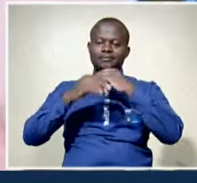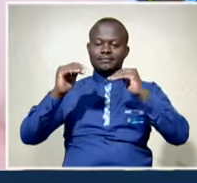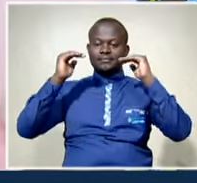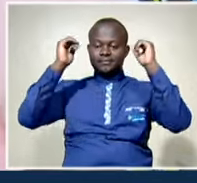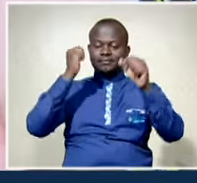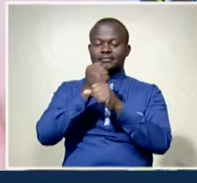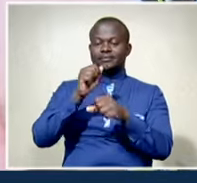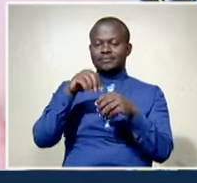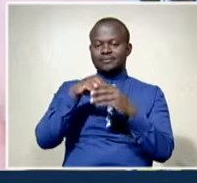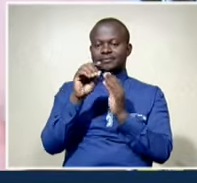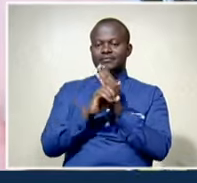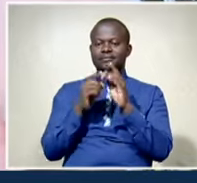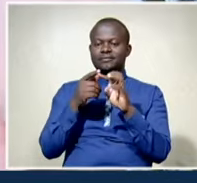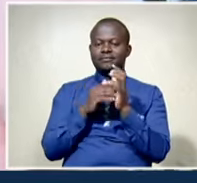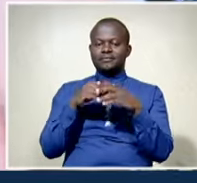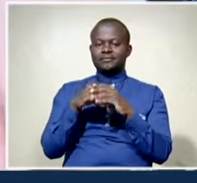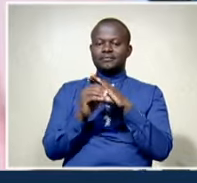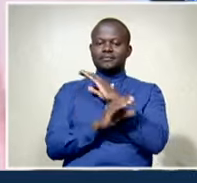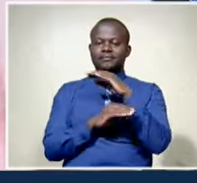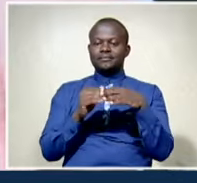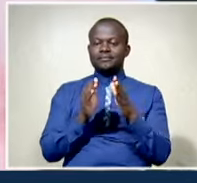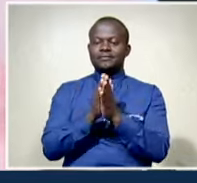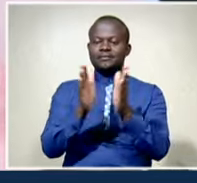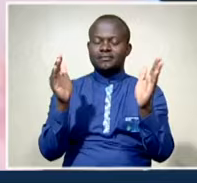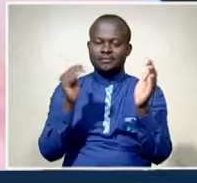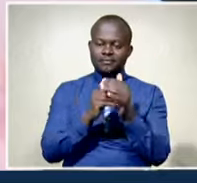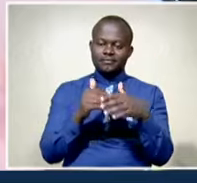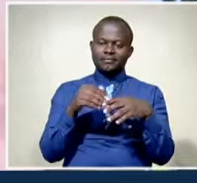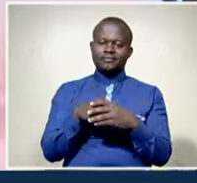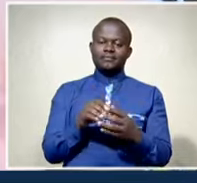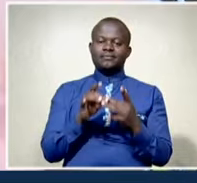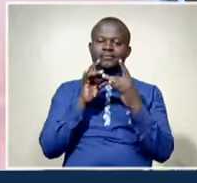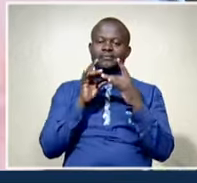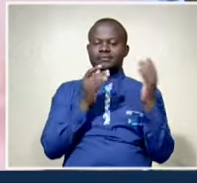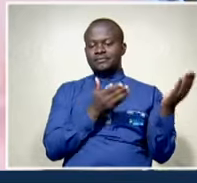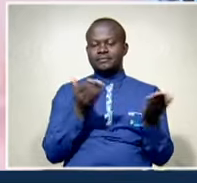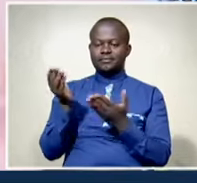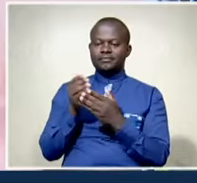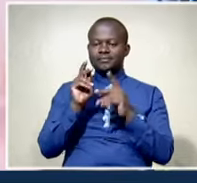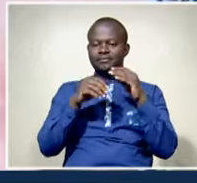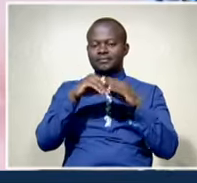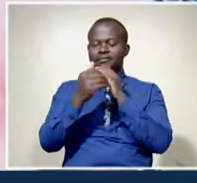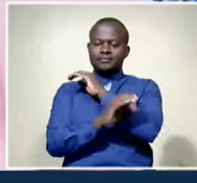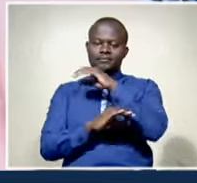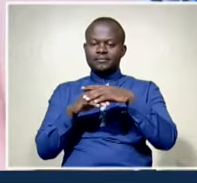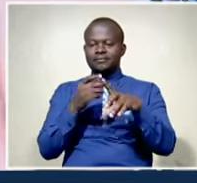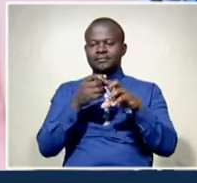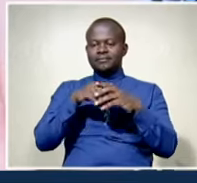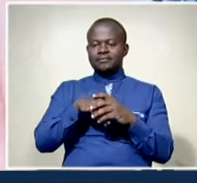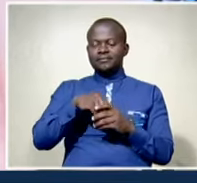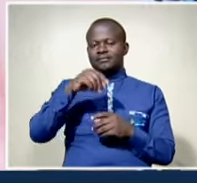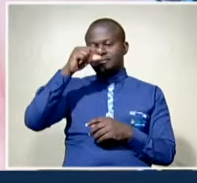zikorera muri aka karere ndetse no mu gihugu muri rusange ako by'umwihariko twanakiriye n'abanyamahanga baturutse muri